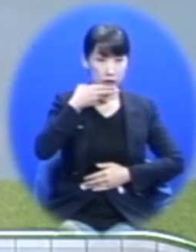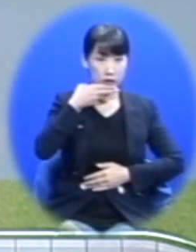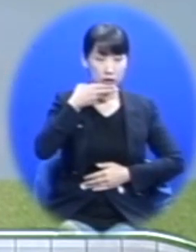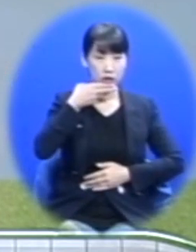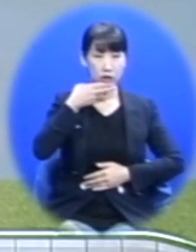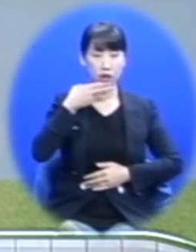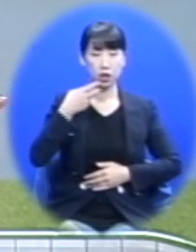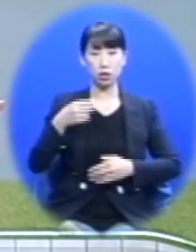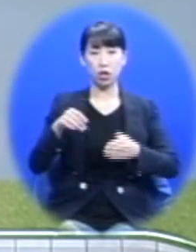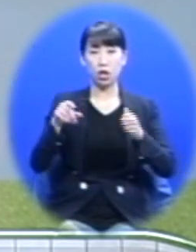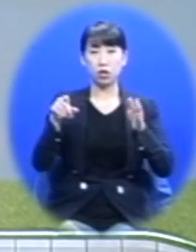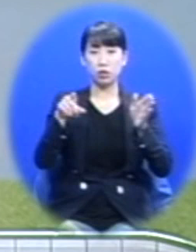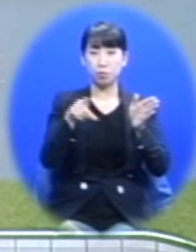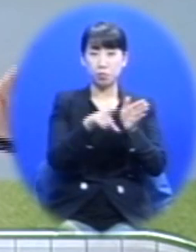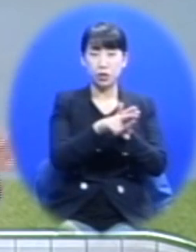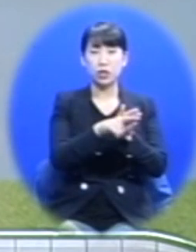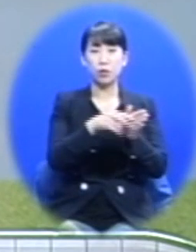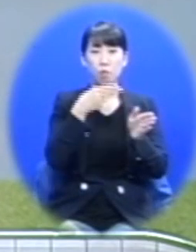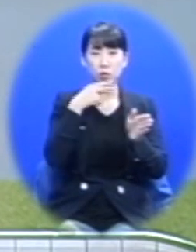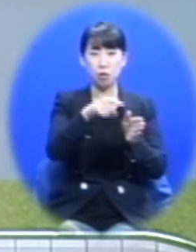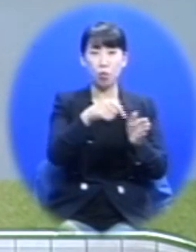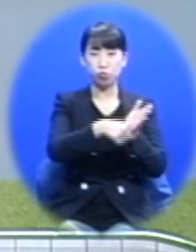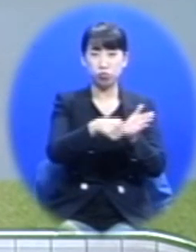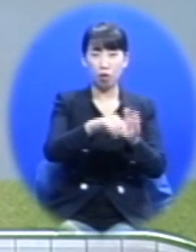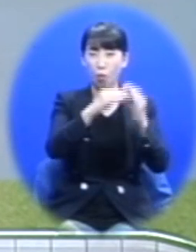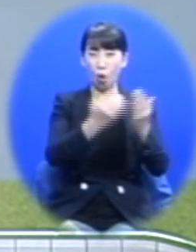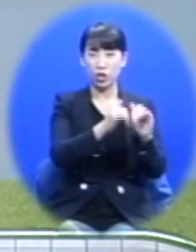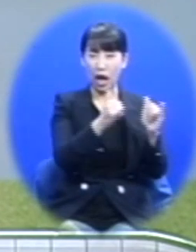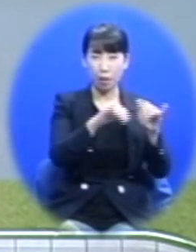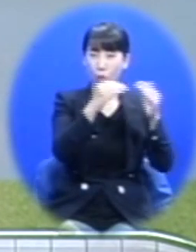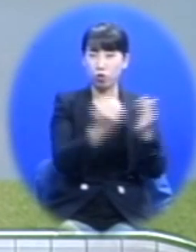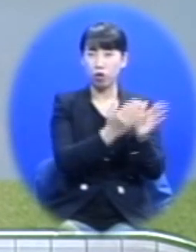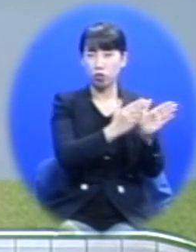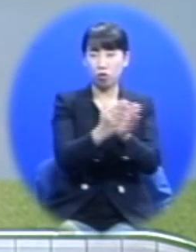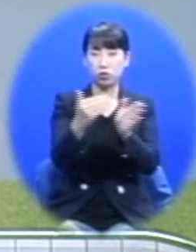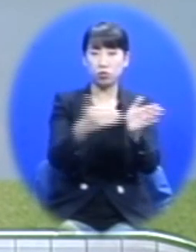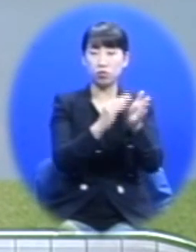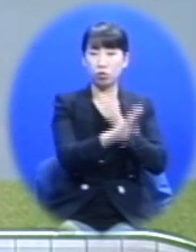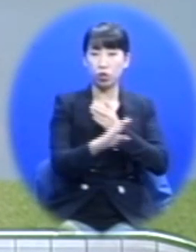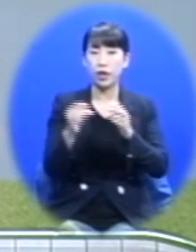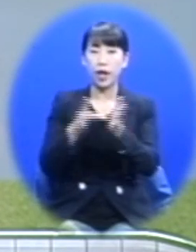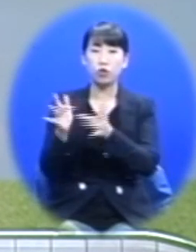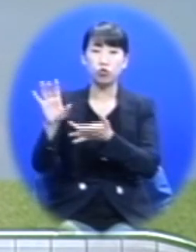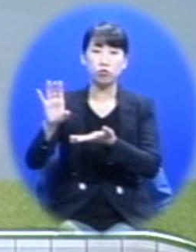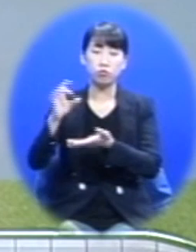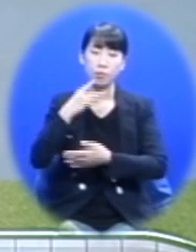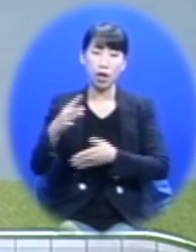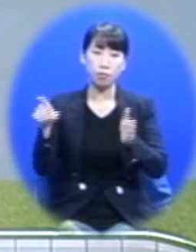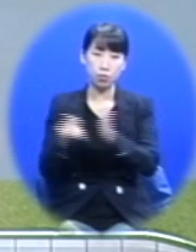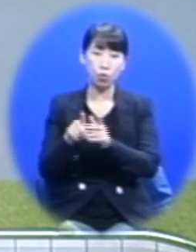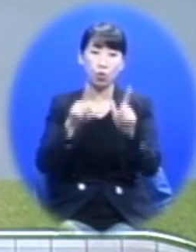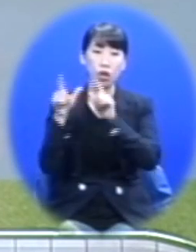믿고 의지해야 될 대상이 아닌 것들에 대해서는 과감하게 정리하고 정말 예수 그리스도 그 한 분만 의지하고 놀라운